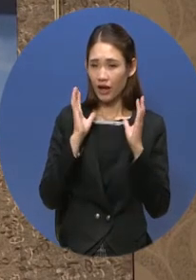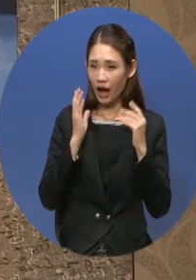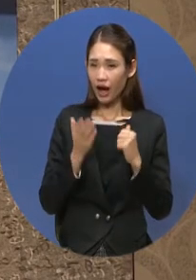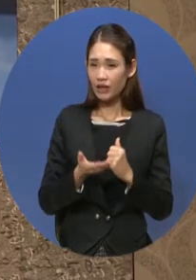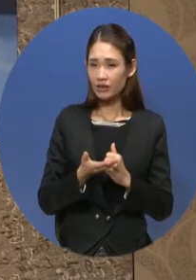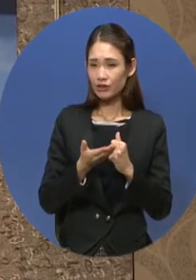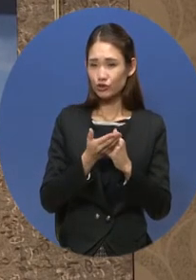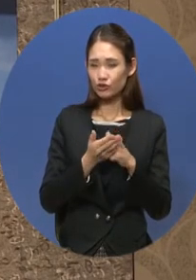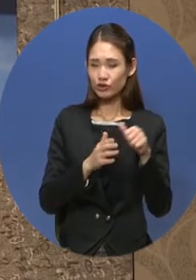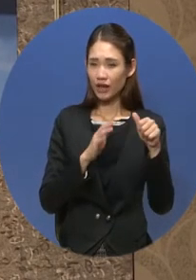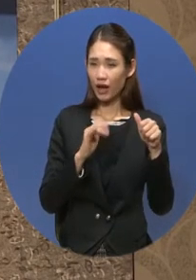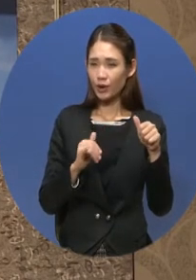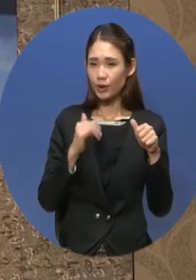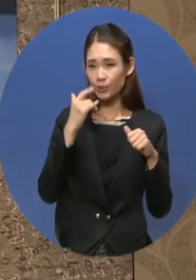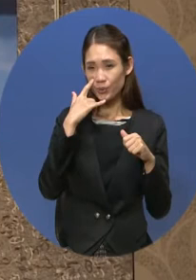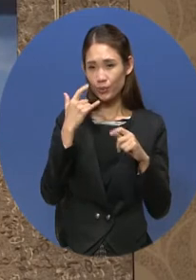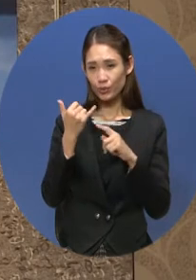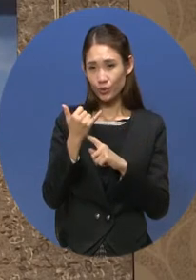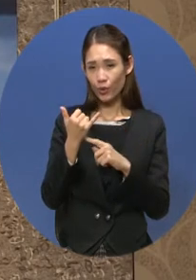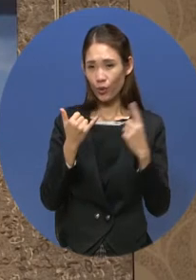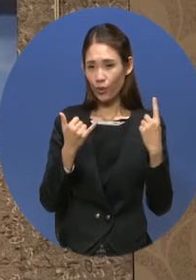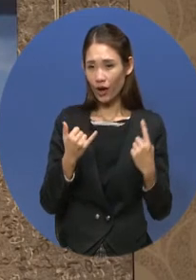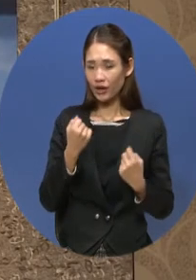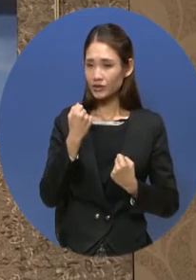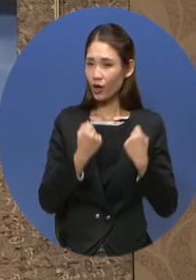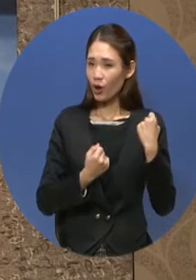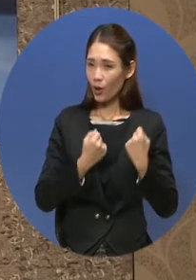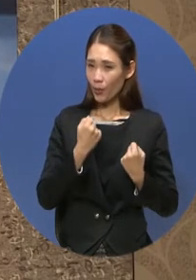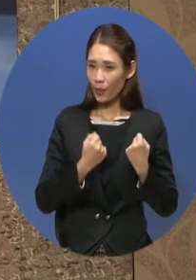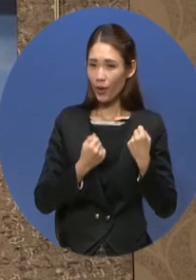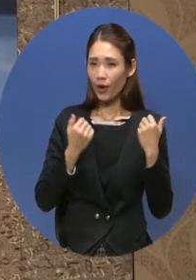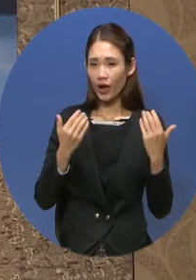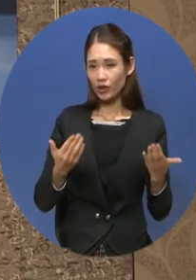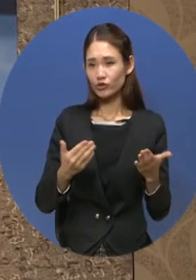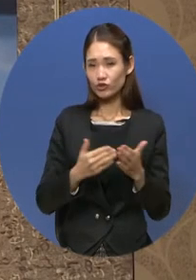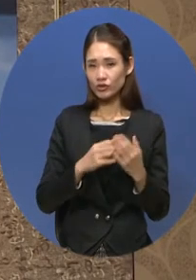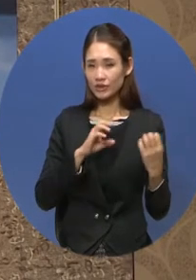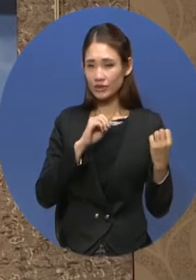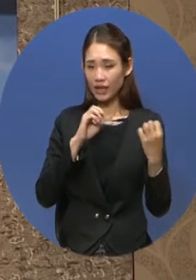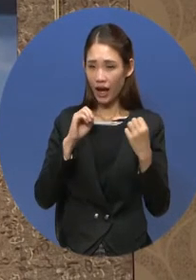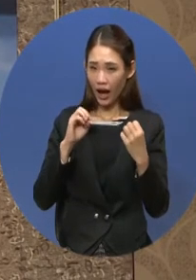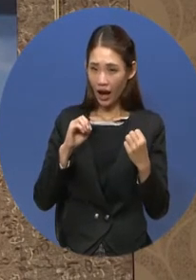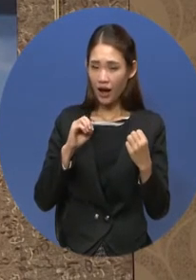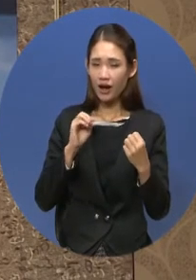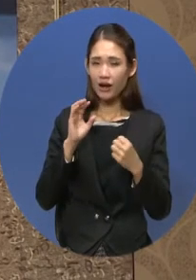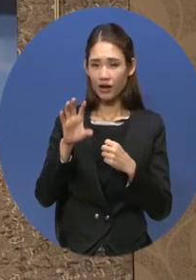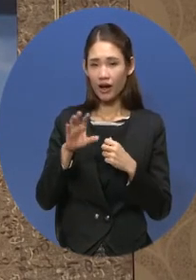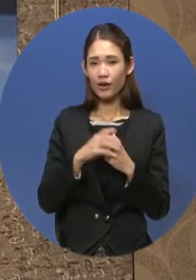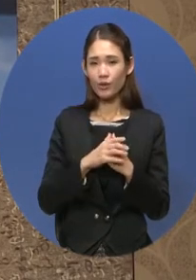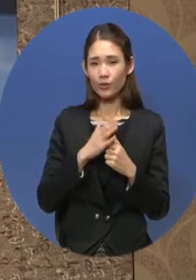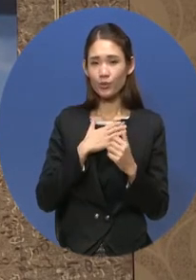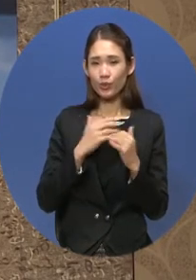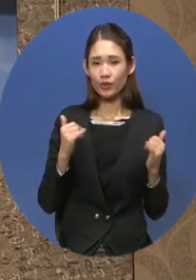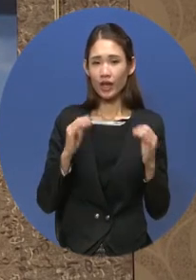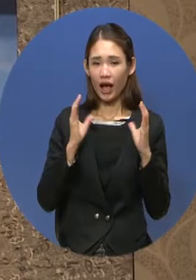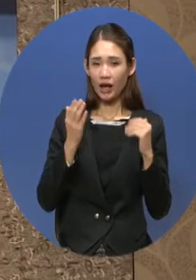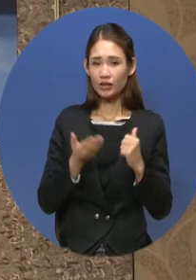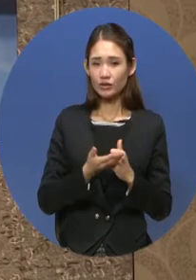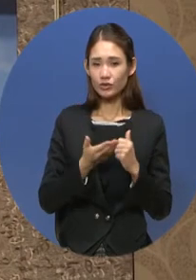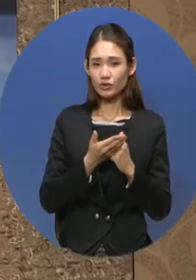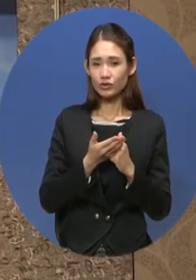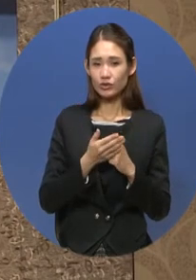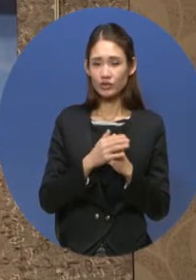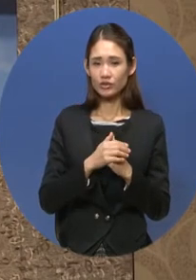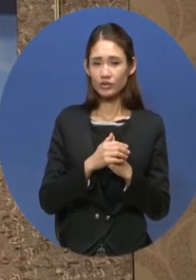키우는 다섯 명의 부모가 와서 설명을 해주고 또 얘기를 해주고 또 본인이 그 아이를 키우면서